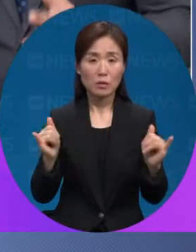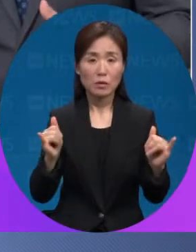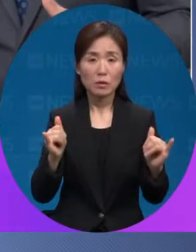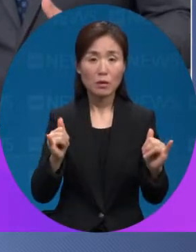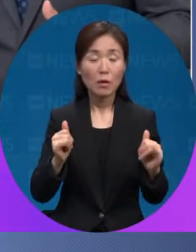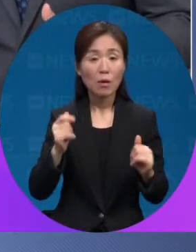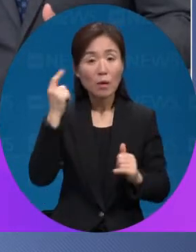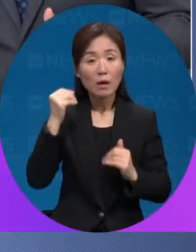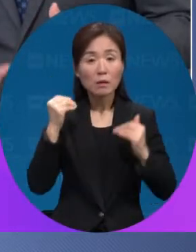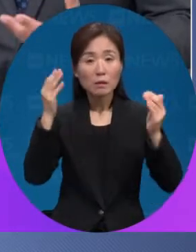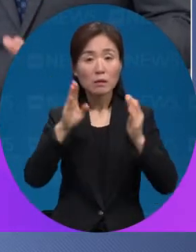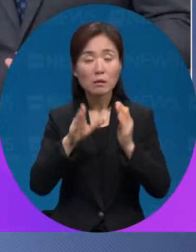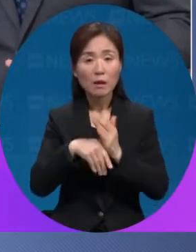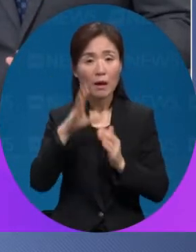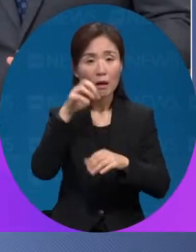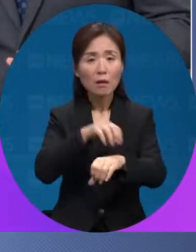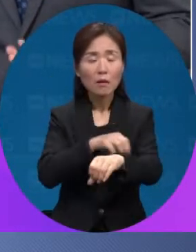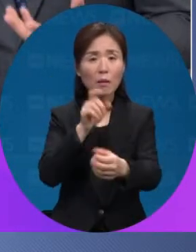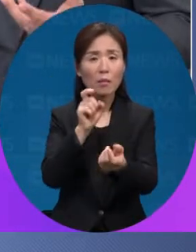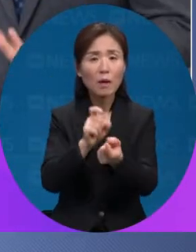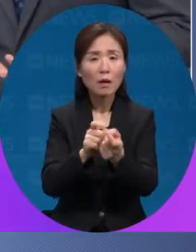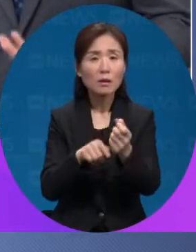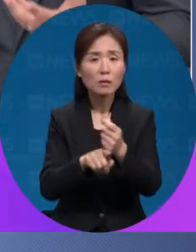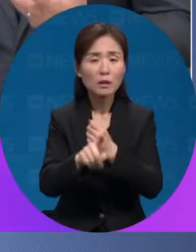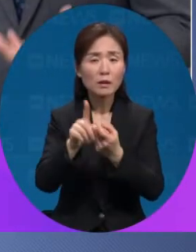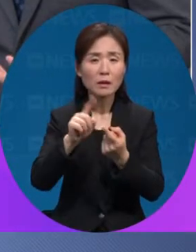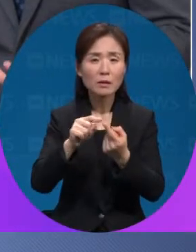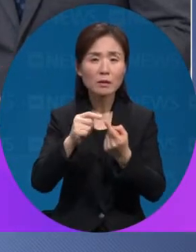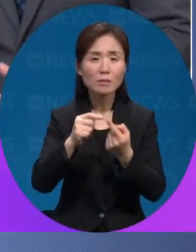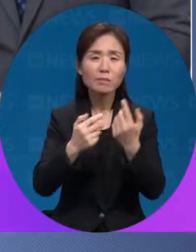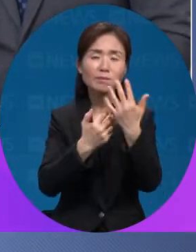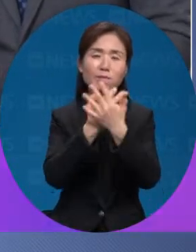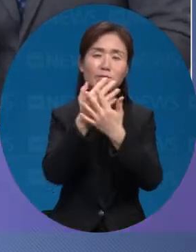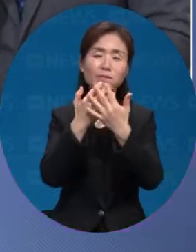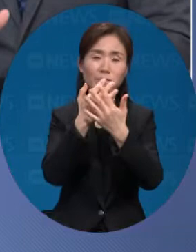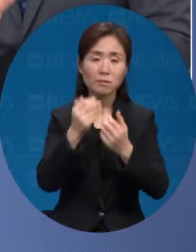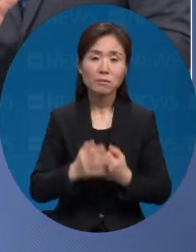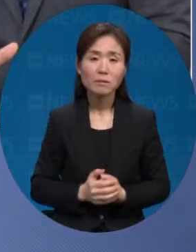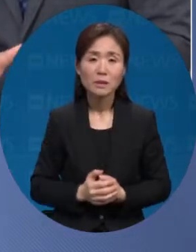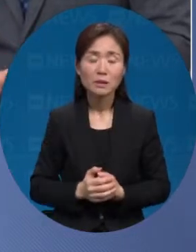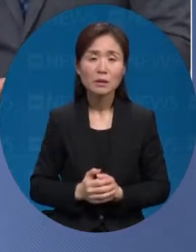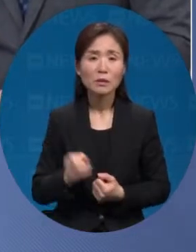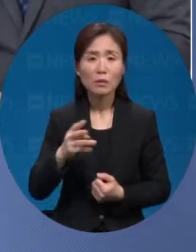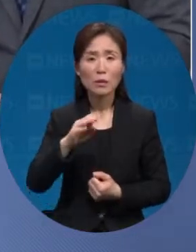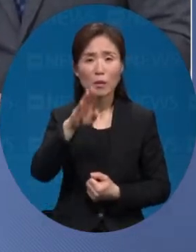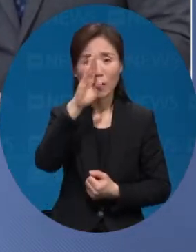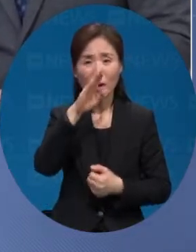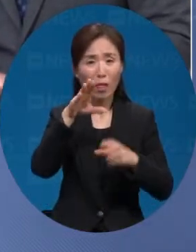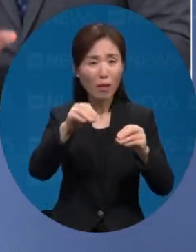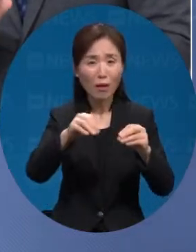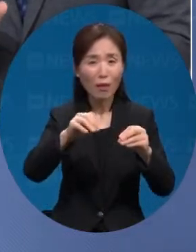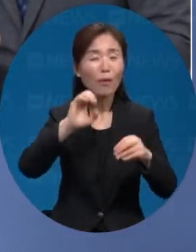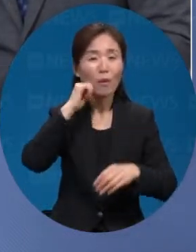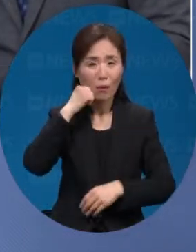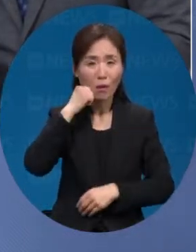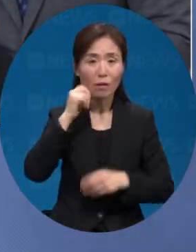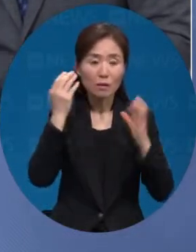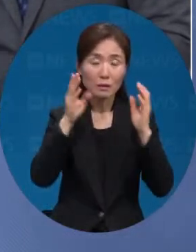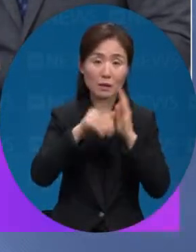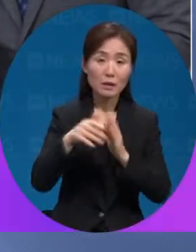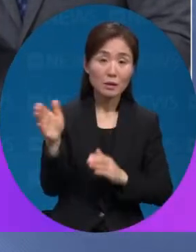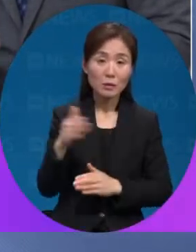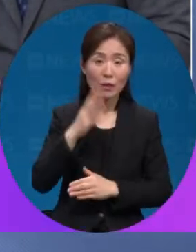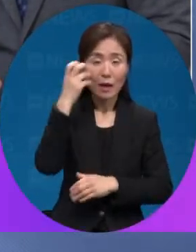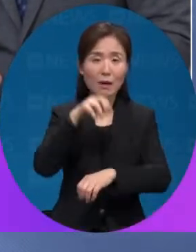성인기에 와서 ra 가 생기는 것인지 이유는 알려지지 않았습니다 그래 또 이게 또 잘 낫지도 않아요 어렸을 때부터 r